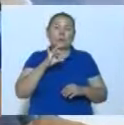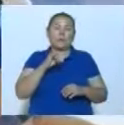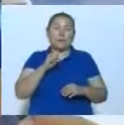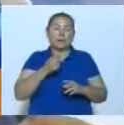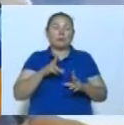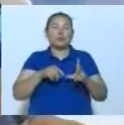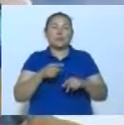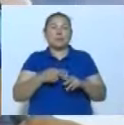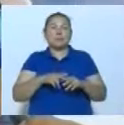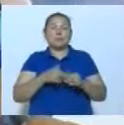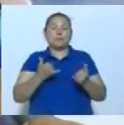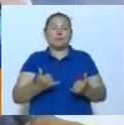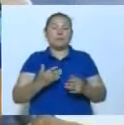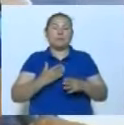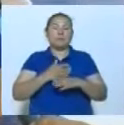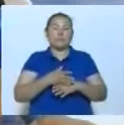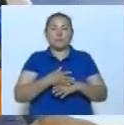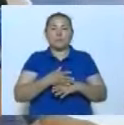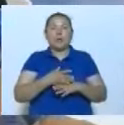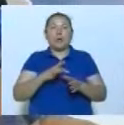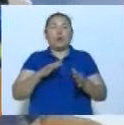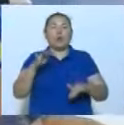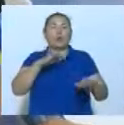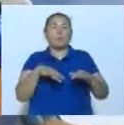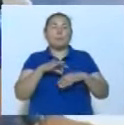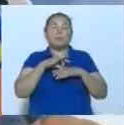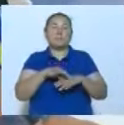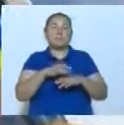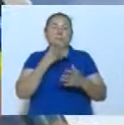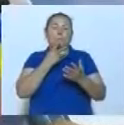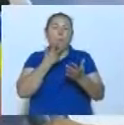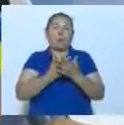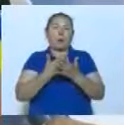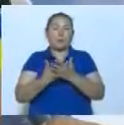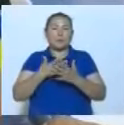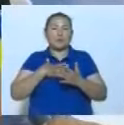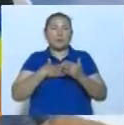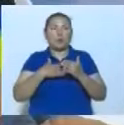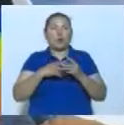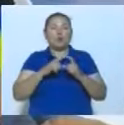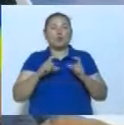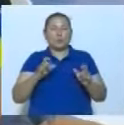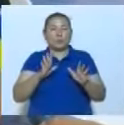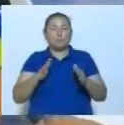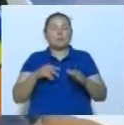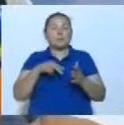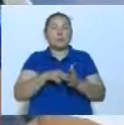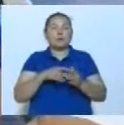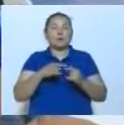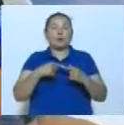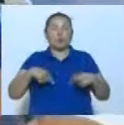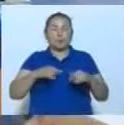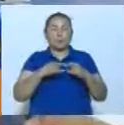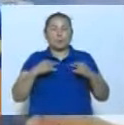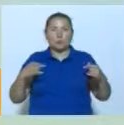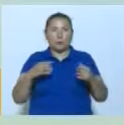Исходя из этого решили сегодня посетить горный комплекс и провести своего рода презентацию нашего учреждения Кроме того состоялся круглый стол на тему